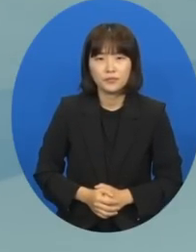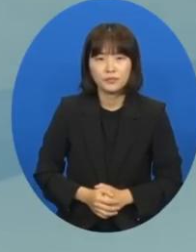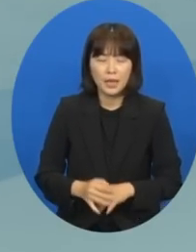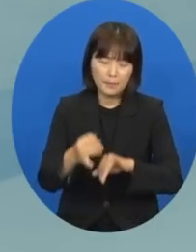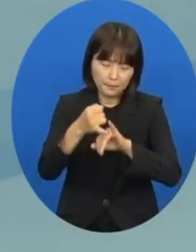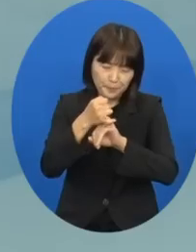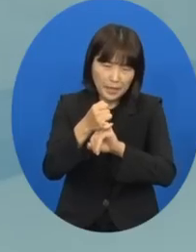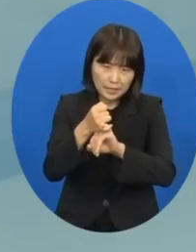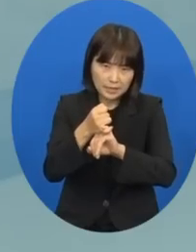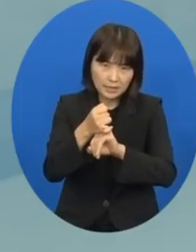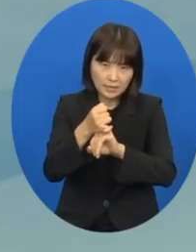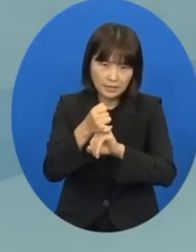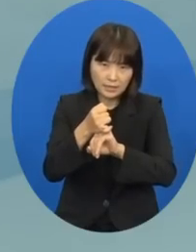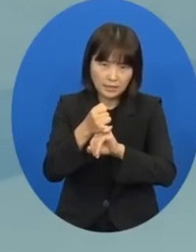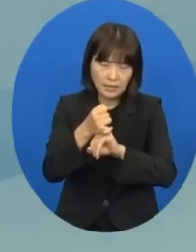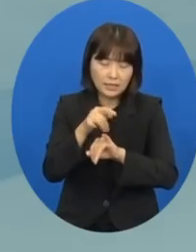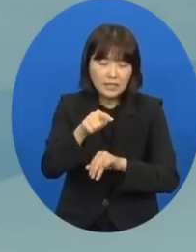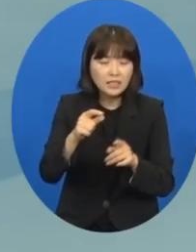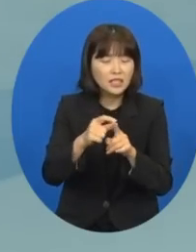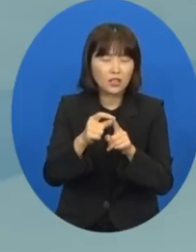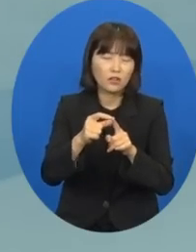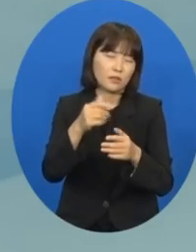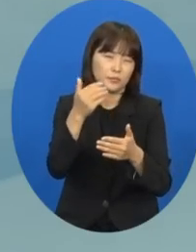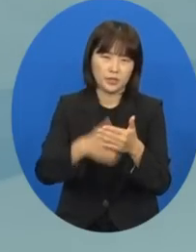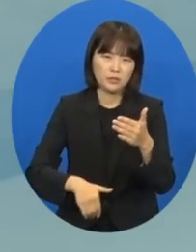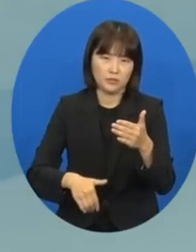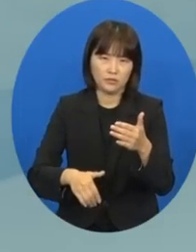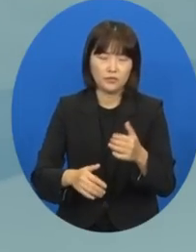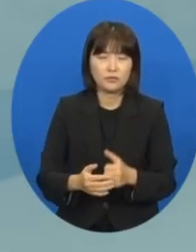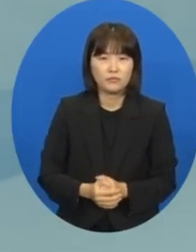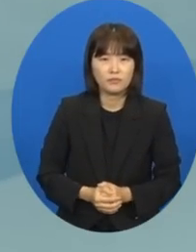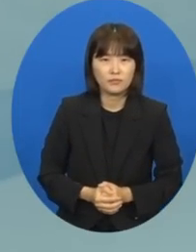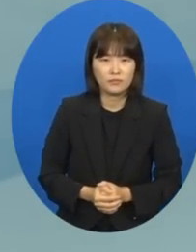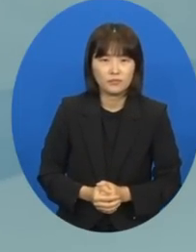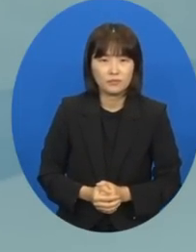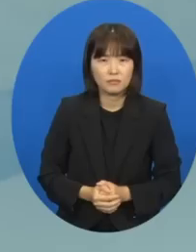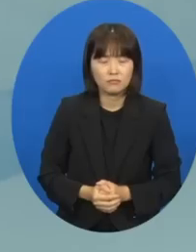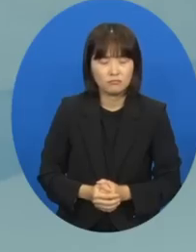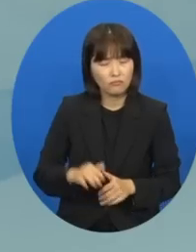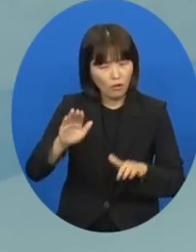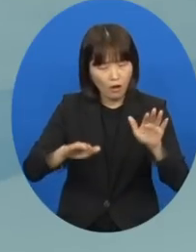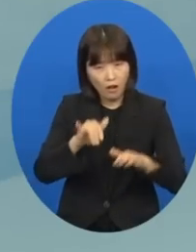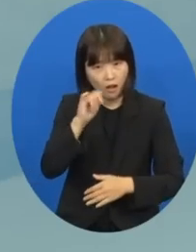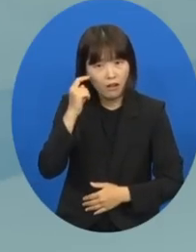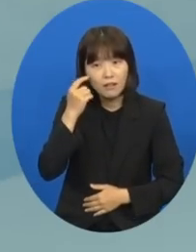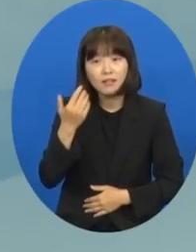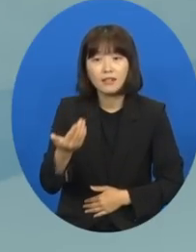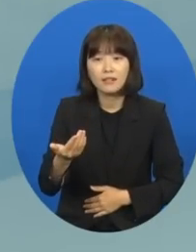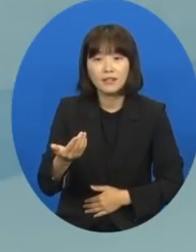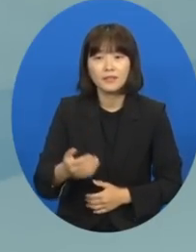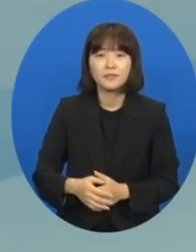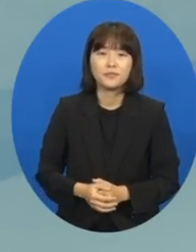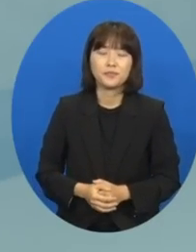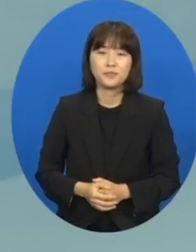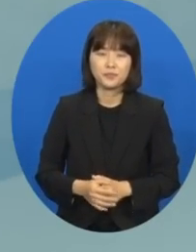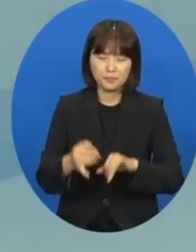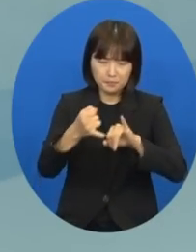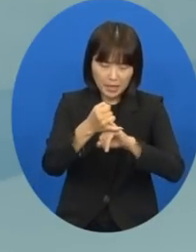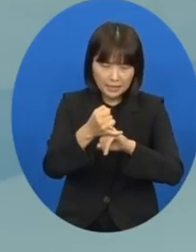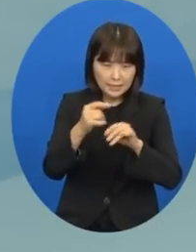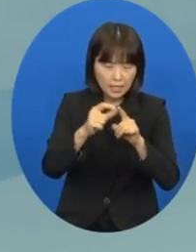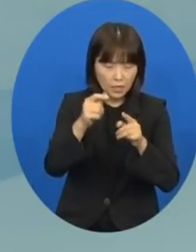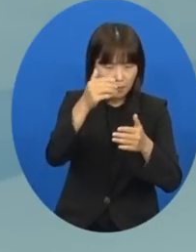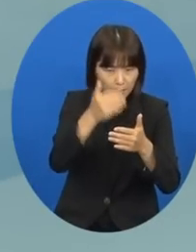반드시 이게 빠졌습니다. 이게 뭐 큰 차이가 있을까요? 이 반드시가 빠지니까